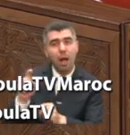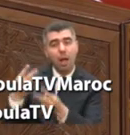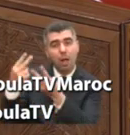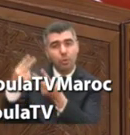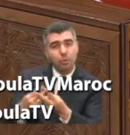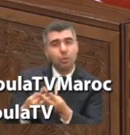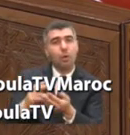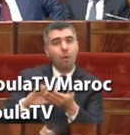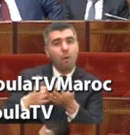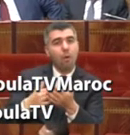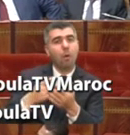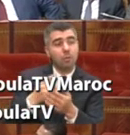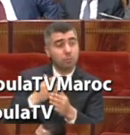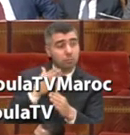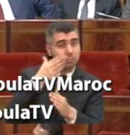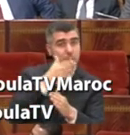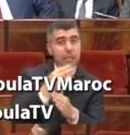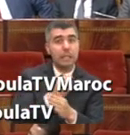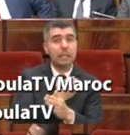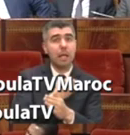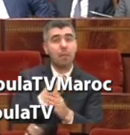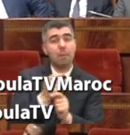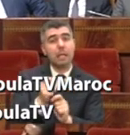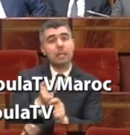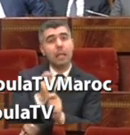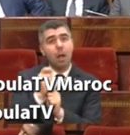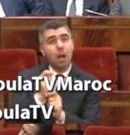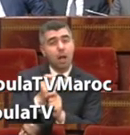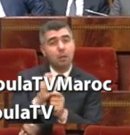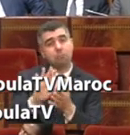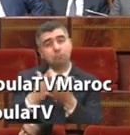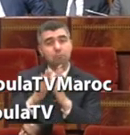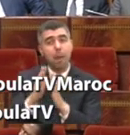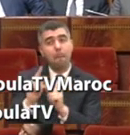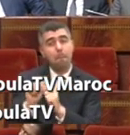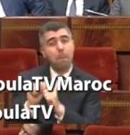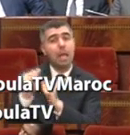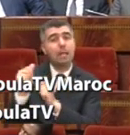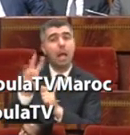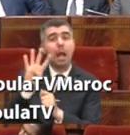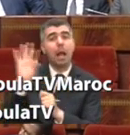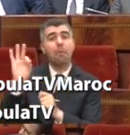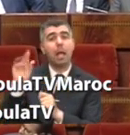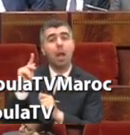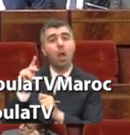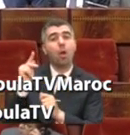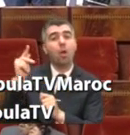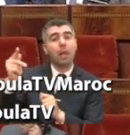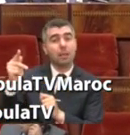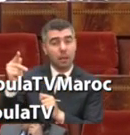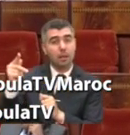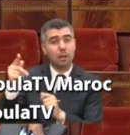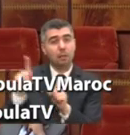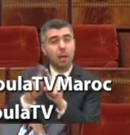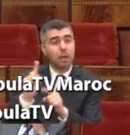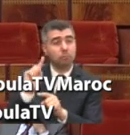والجماعات المجاوره، بمجرد وصول للمستشفى الاقليمي تاونات تبعد 40 كيلومتر بسيارة إسعاف يتم إرساله إلى المستشفى